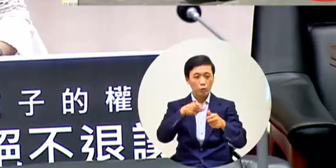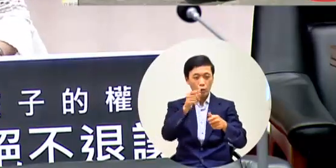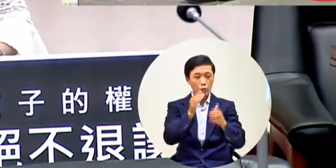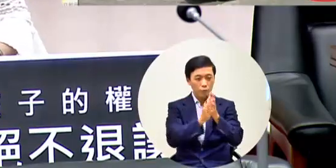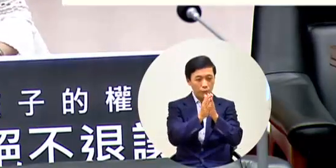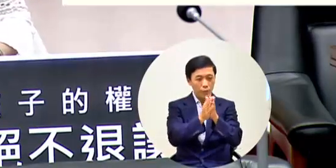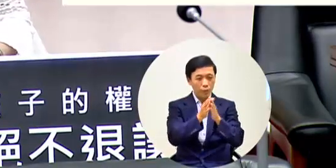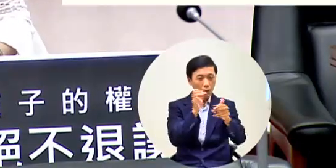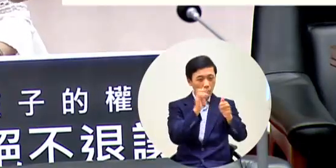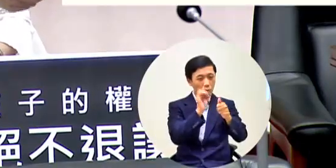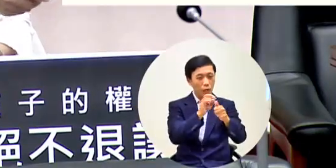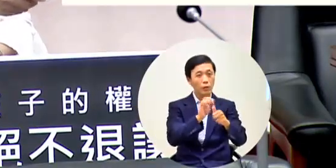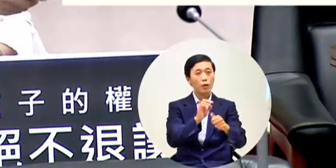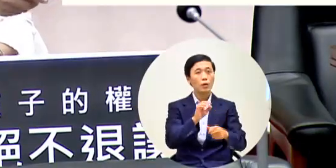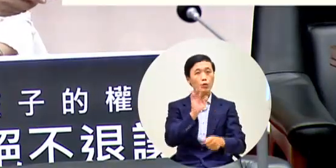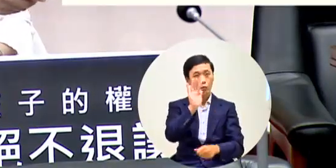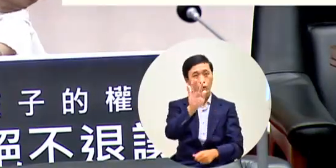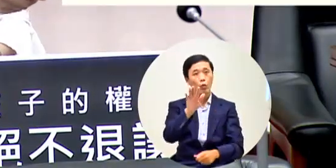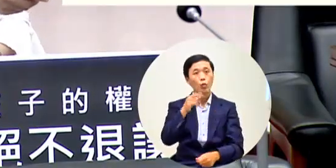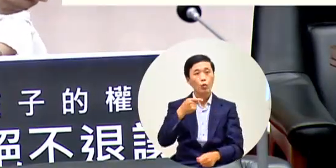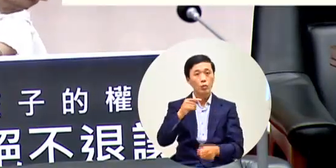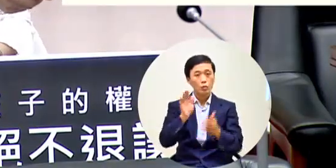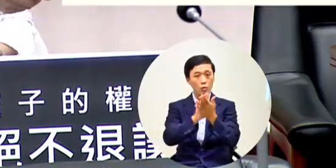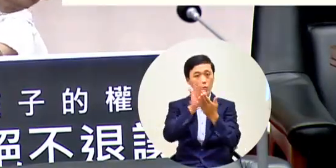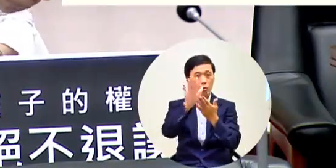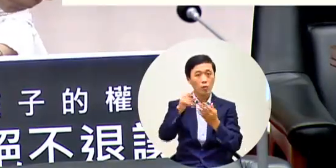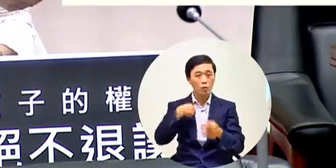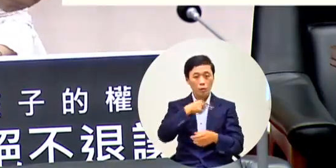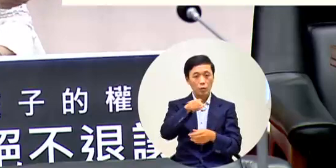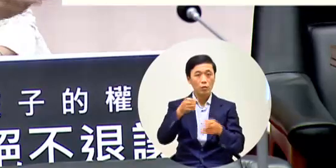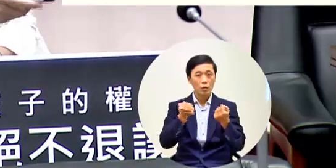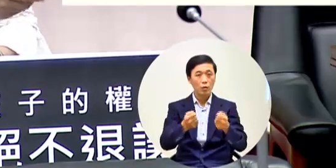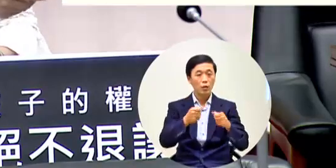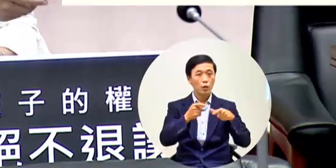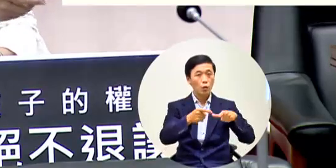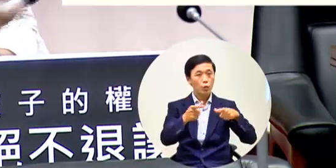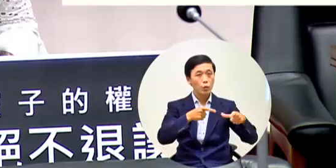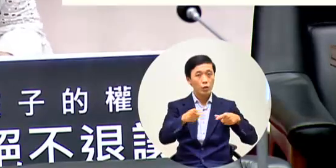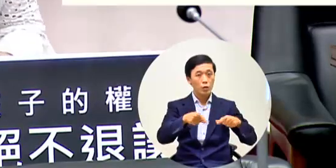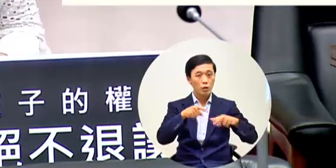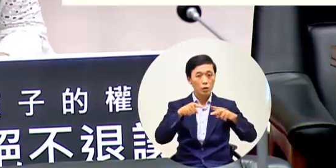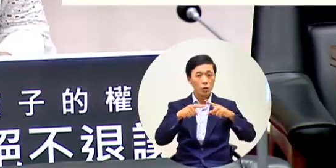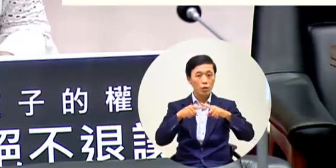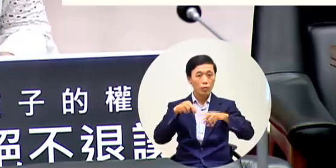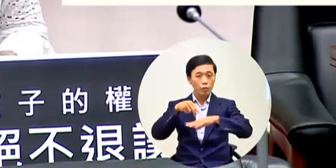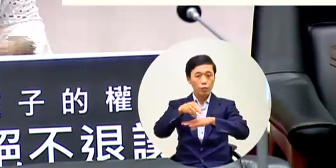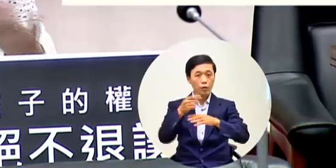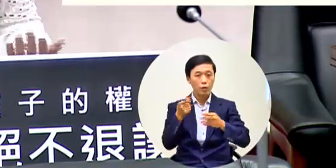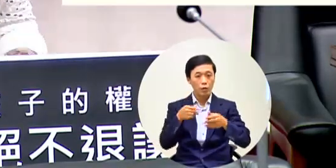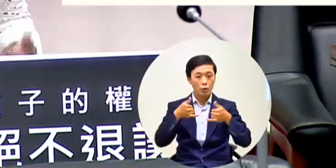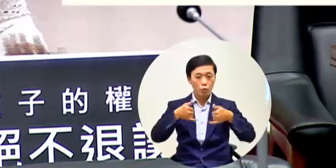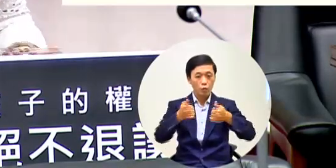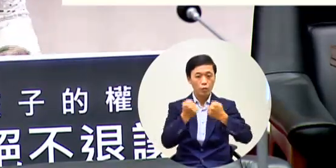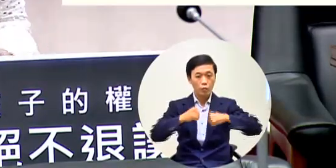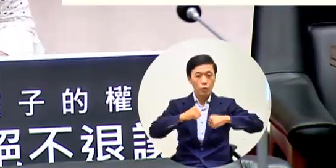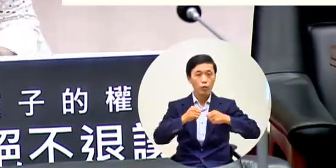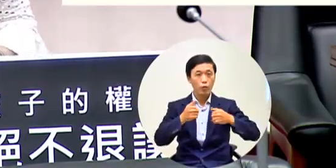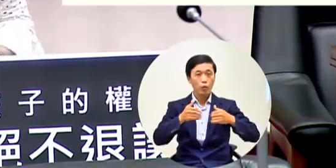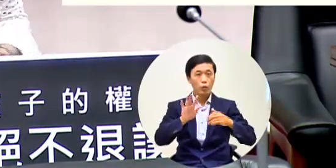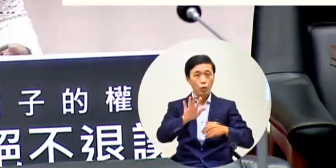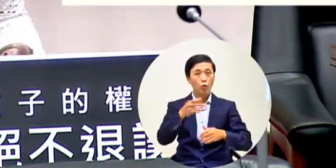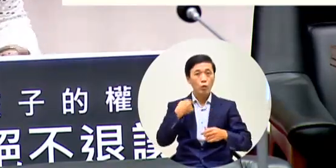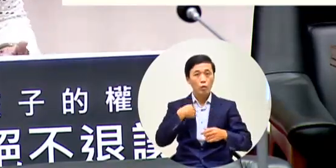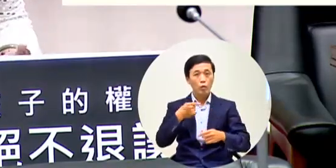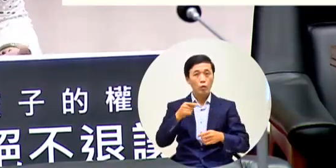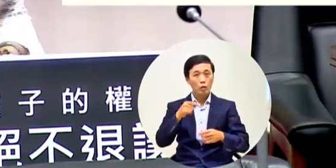来我们就在这个公园的内说这个地方人行道我们有做了扩宽，但是没有想到扩宽之后